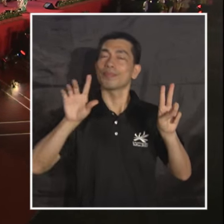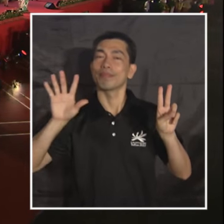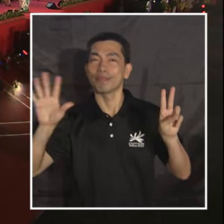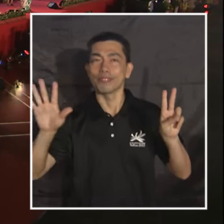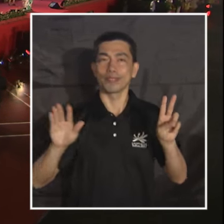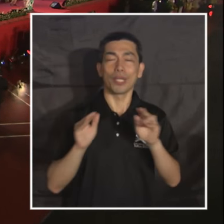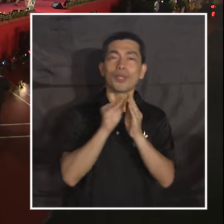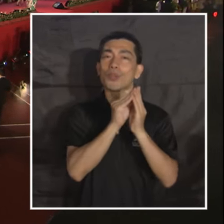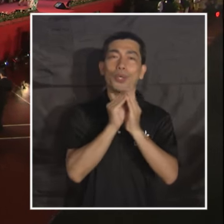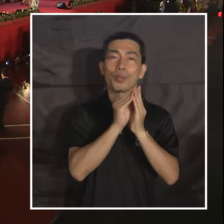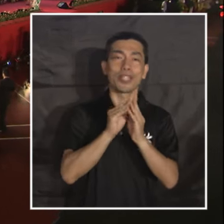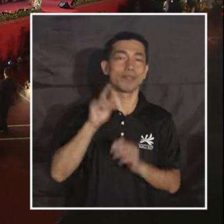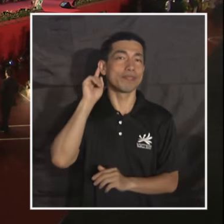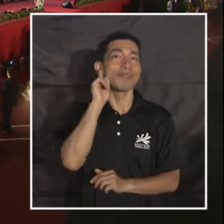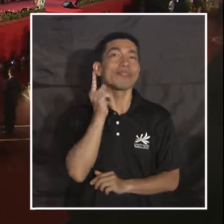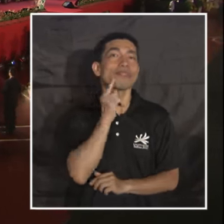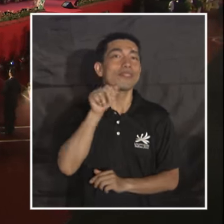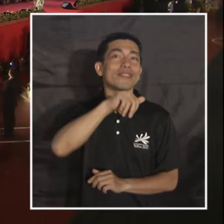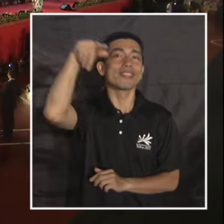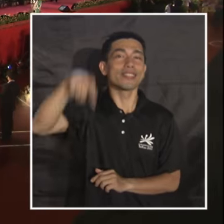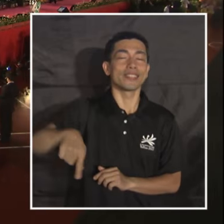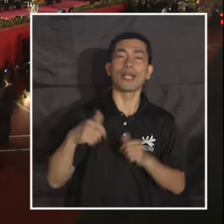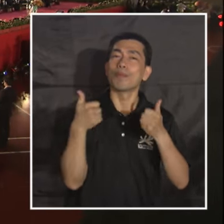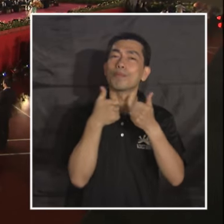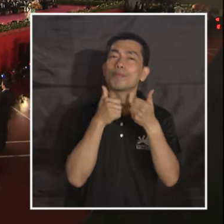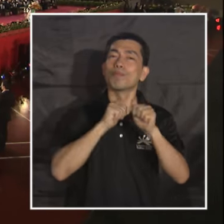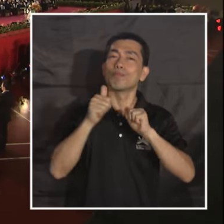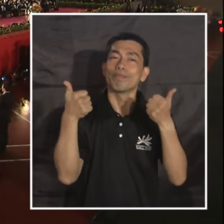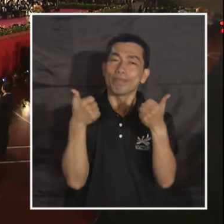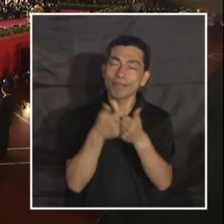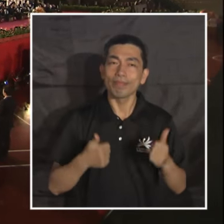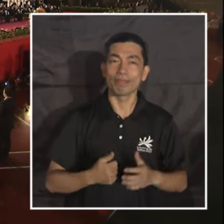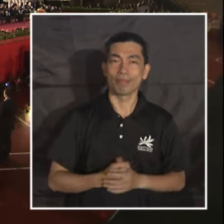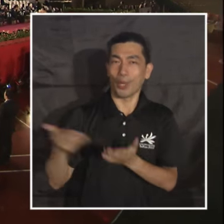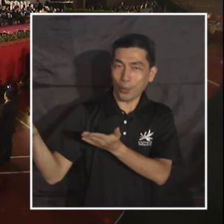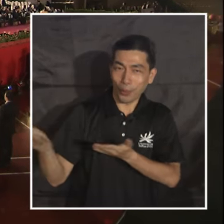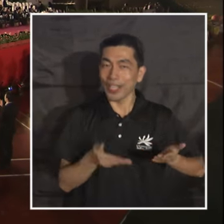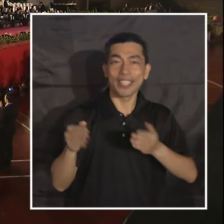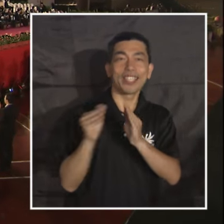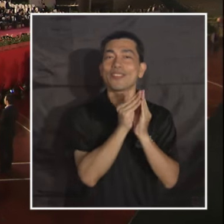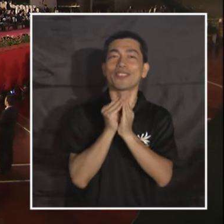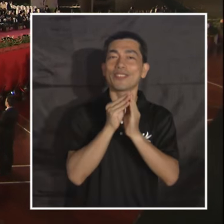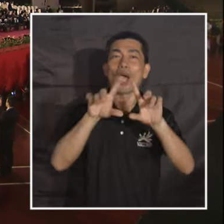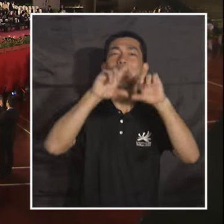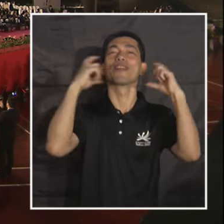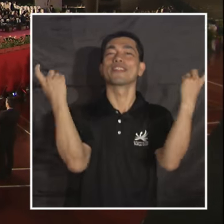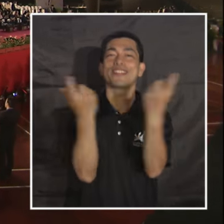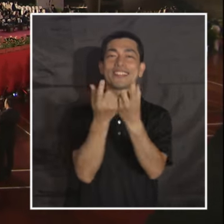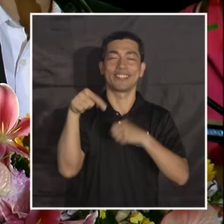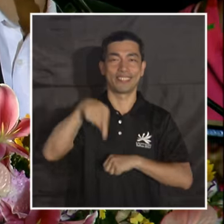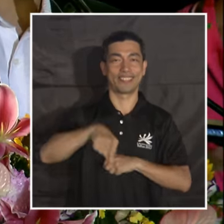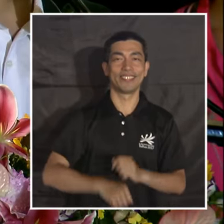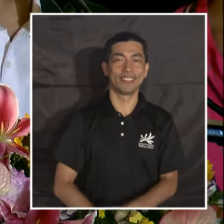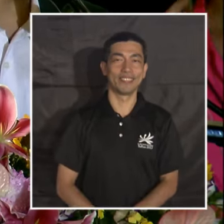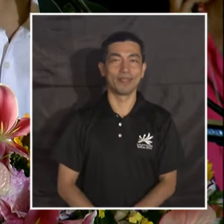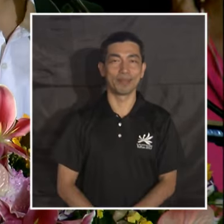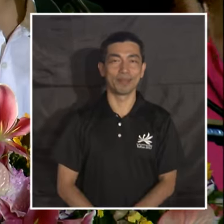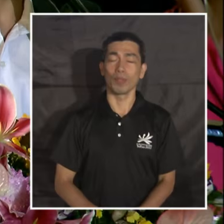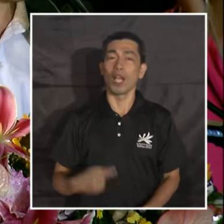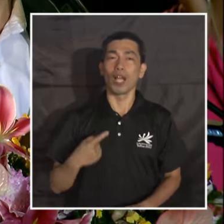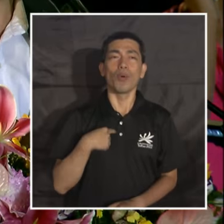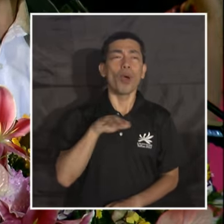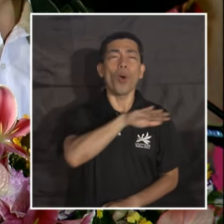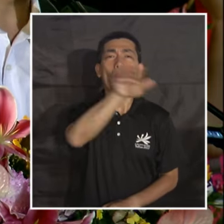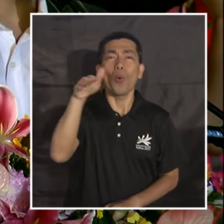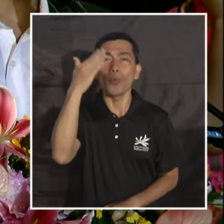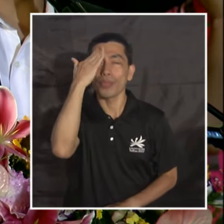Asia Pacific Deaf Games Taoyuan will be starting shortly. Welcome to the Taoyuan Stadium. 当然我们都知道桃园人向